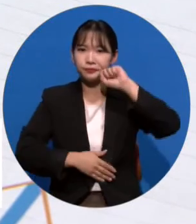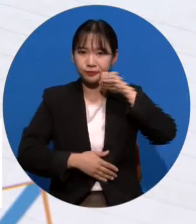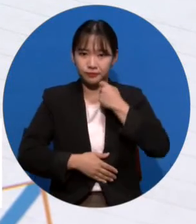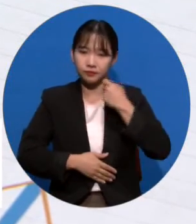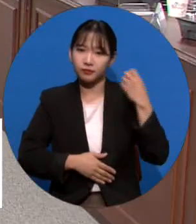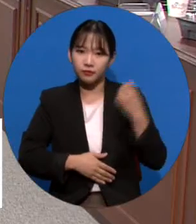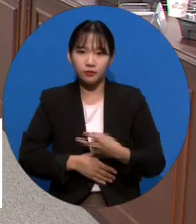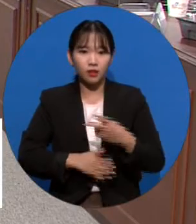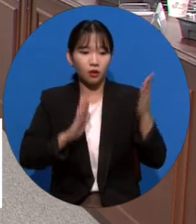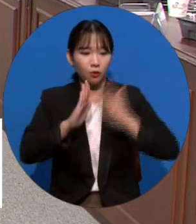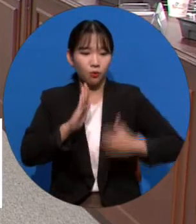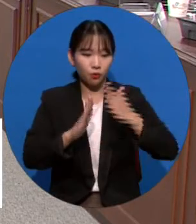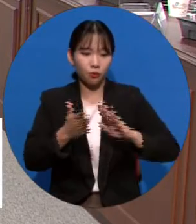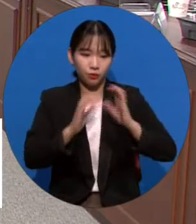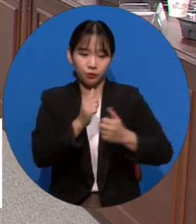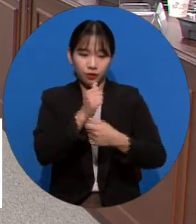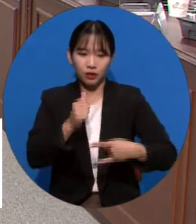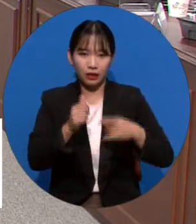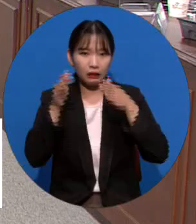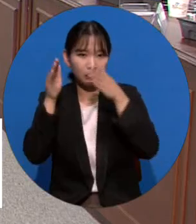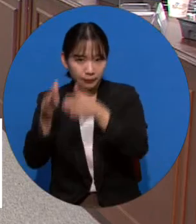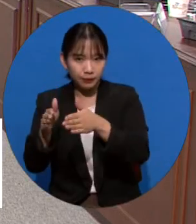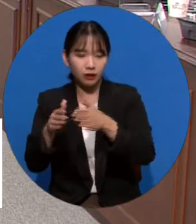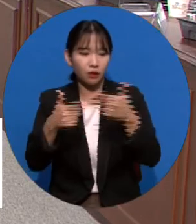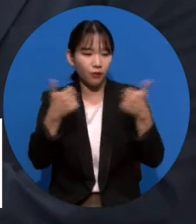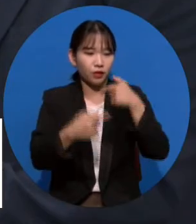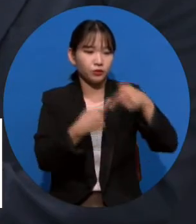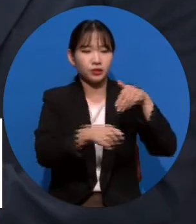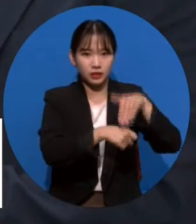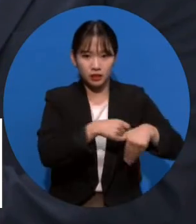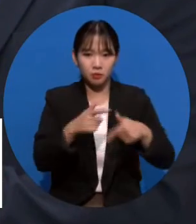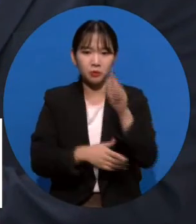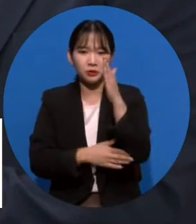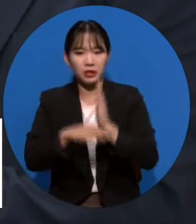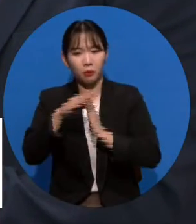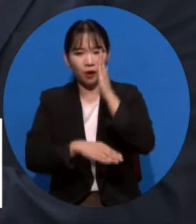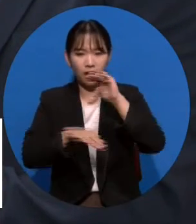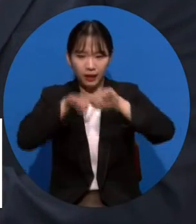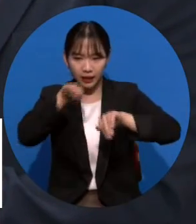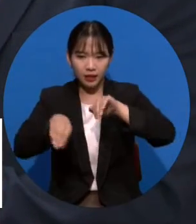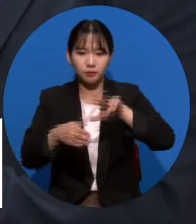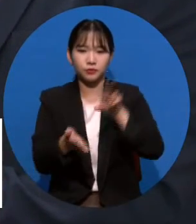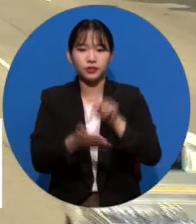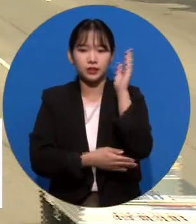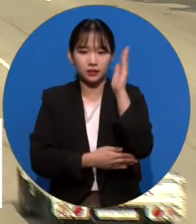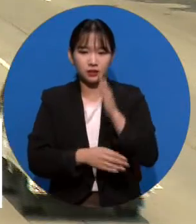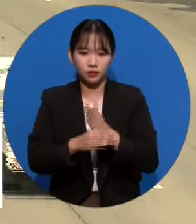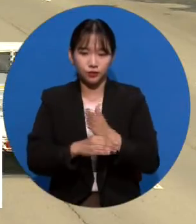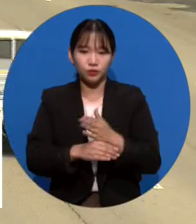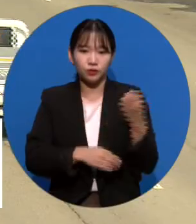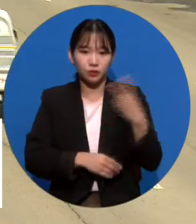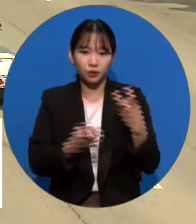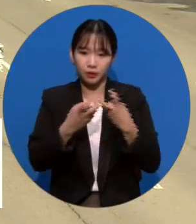상태며 공론화위원회의 편향성, 회의 운영 방식, 목포시의 지나친 개입 등을 문제 삼고 있습니다.